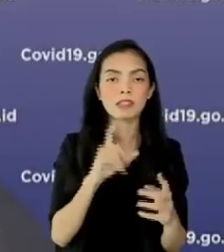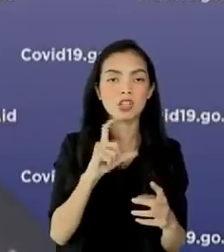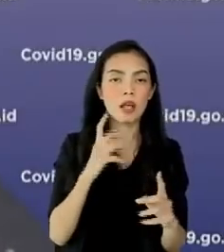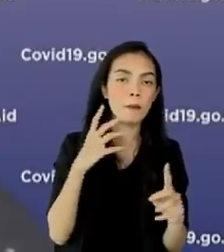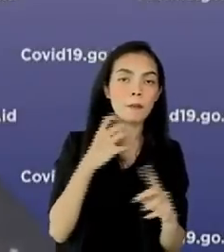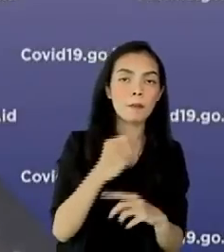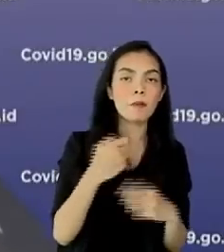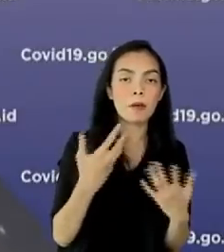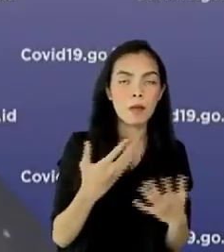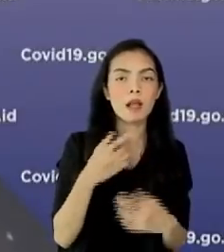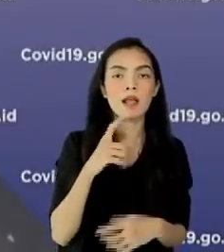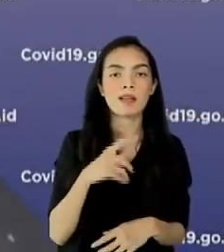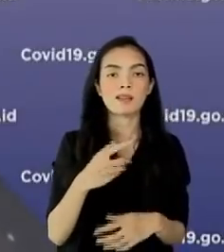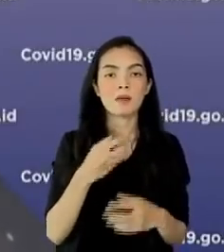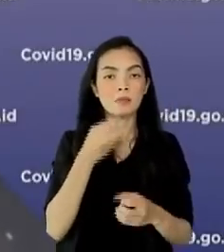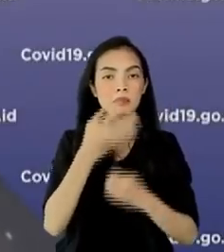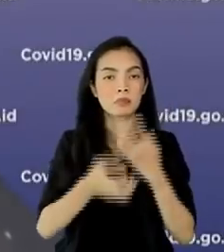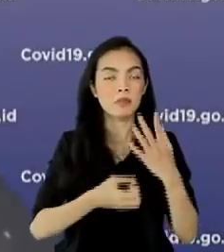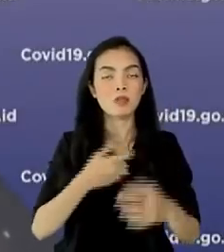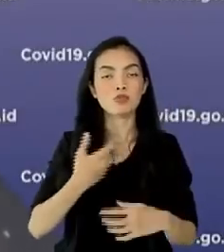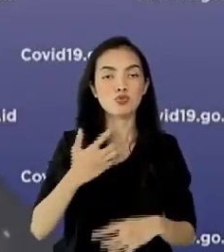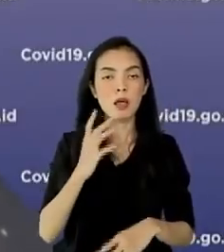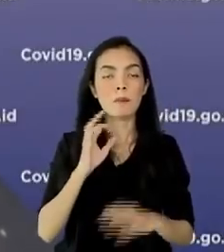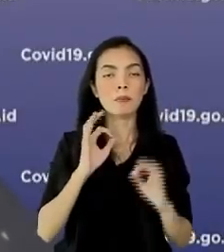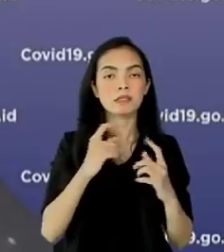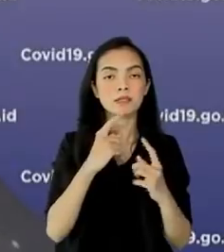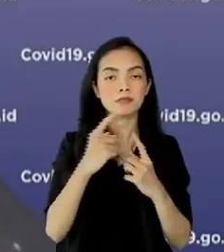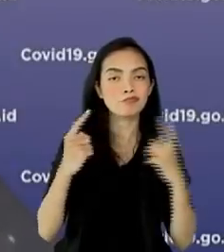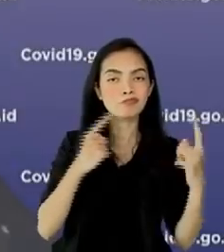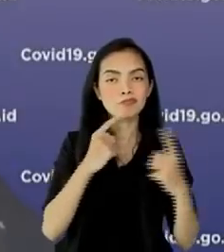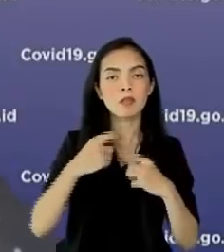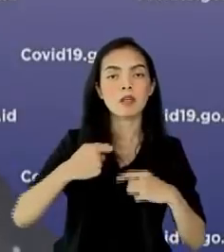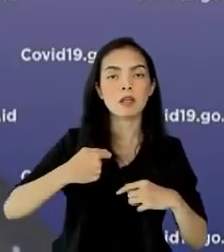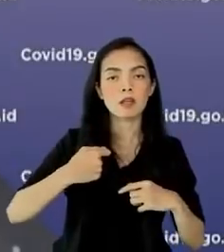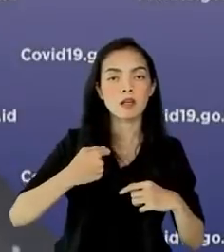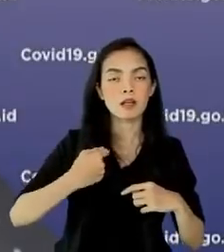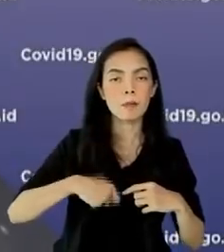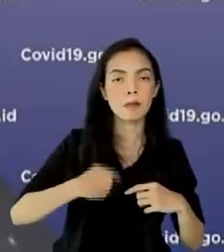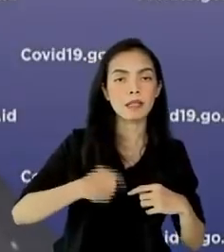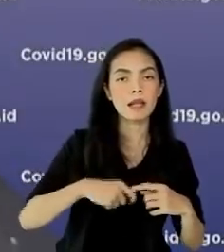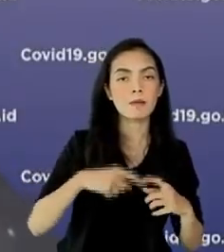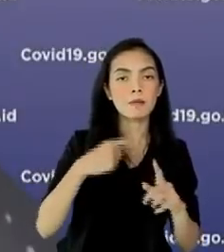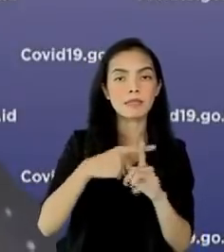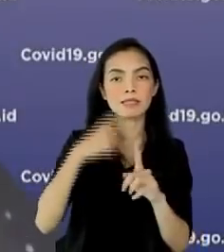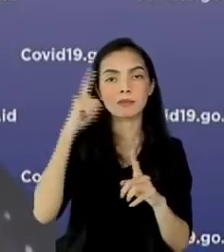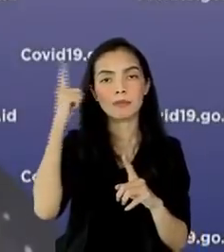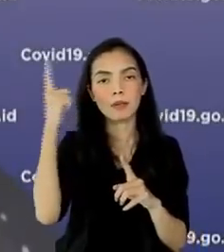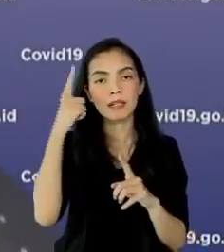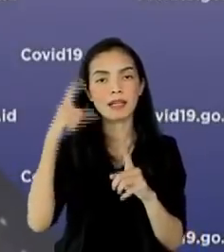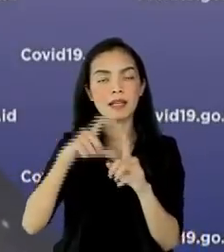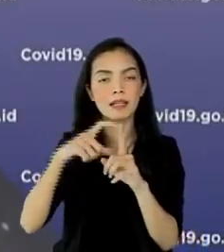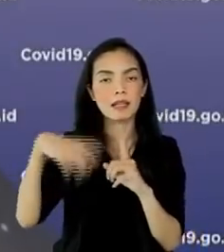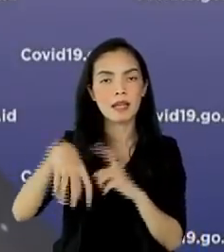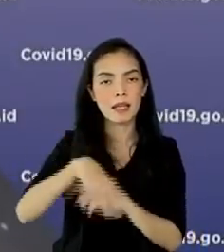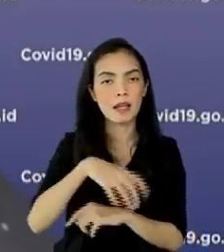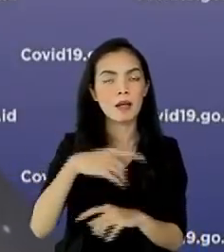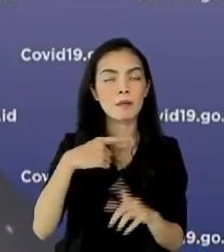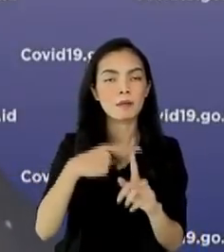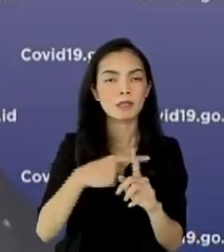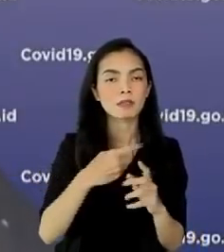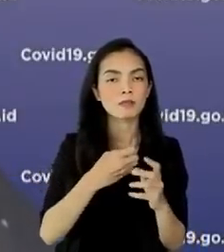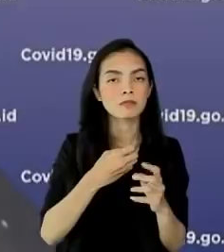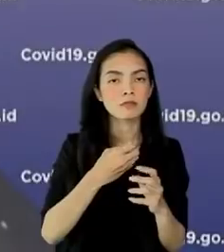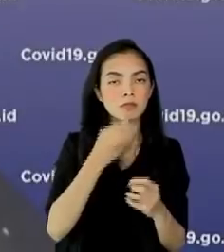capaiannya. Itu juga disampaikan pada saat rapat-rapat koordinasi dengan para pimpinan daerah, kemudian disampaikan beberapa